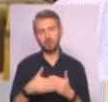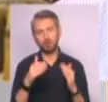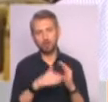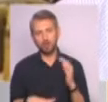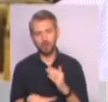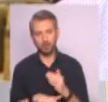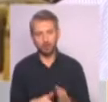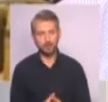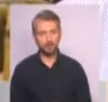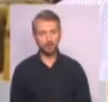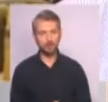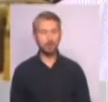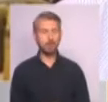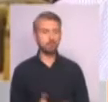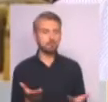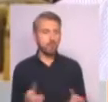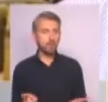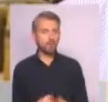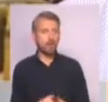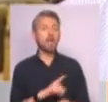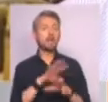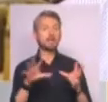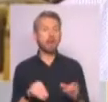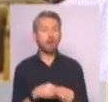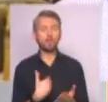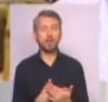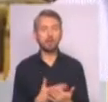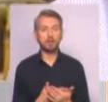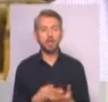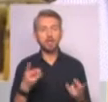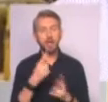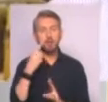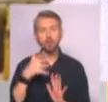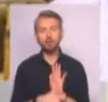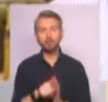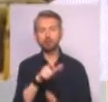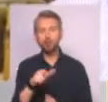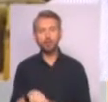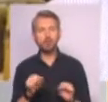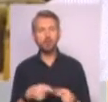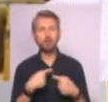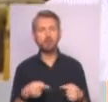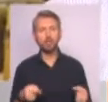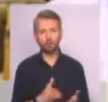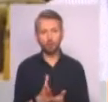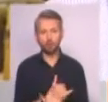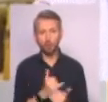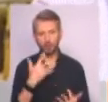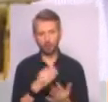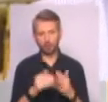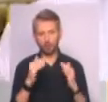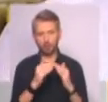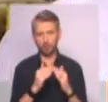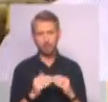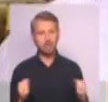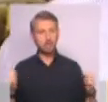території. Ну, якось так. Загалом, якби, треба розуміти, що люди можуть по-різному обслуговувати свій будинок. Тобто,